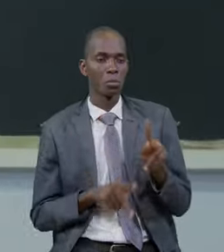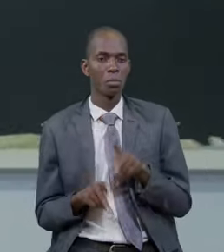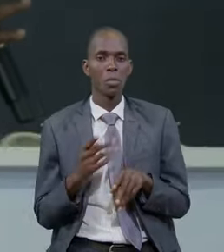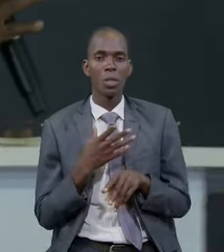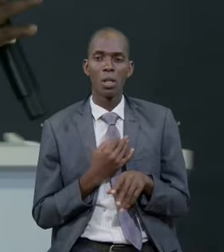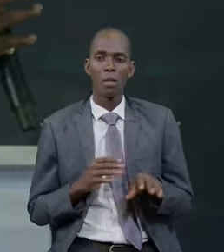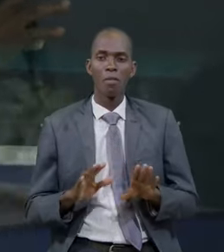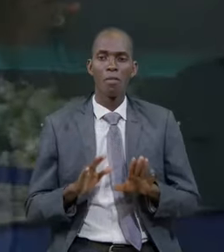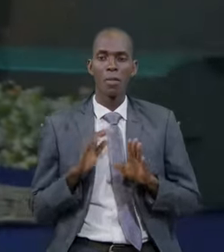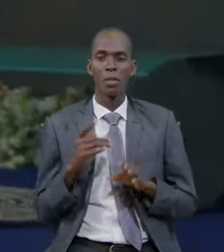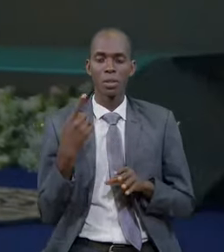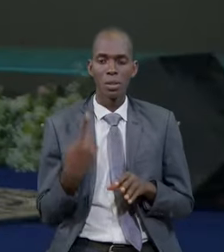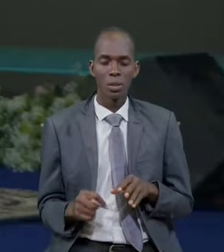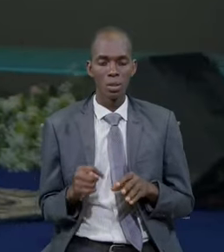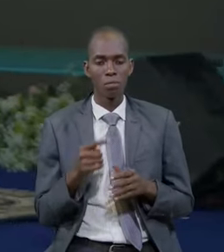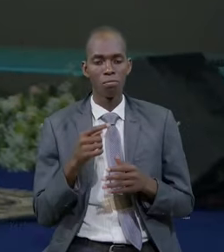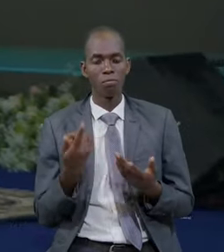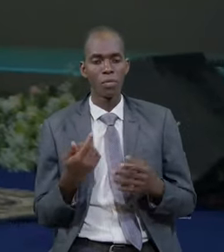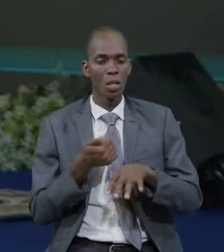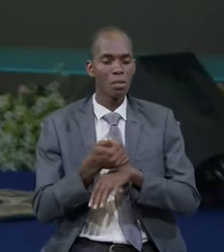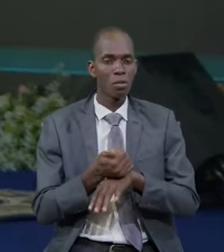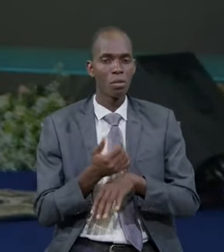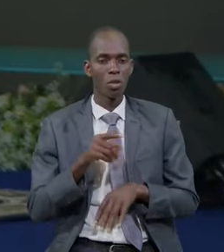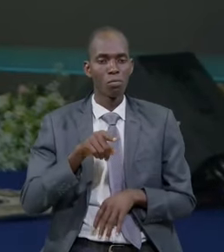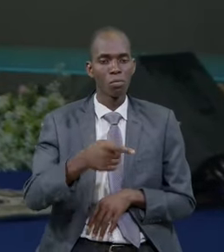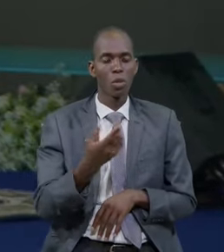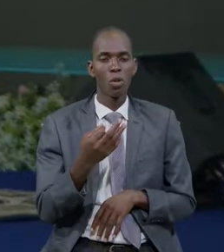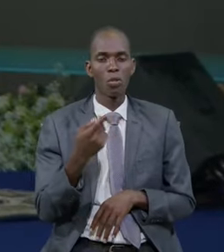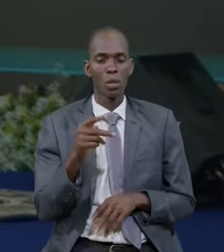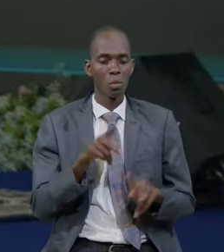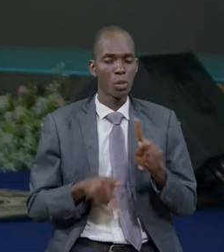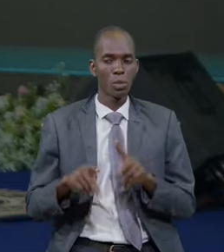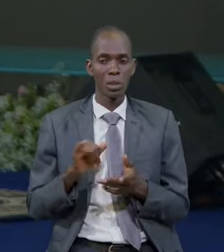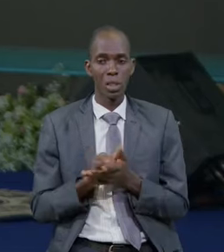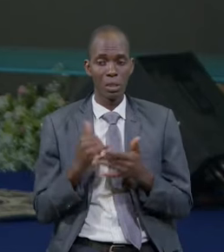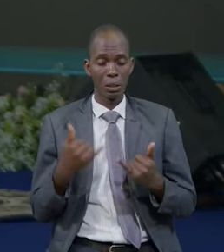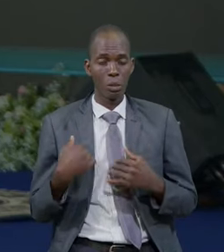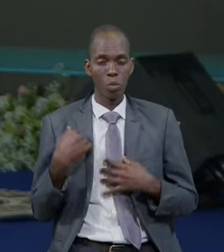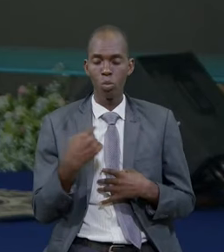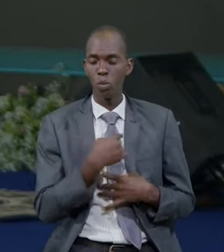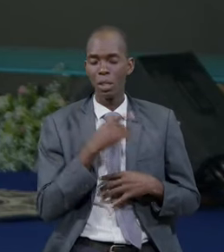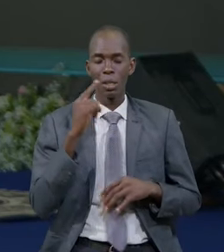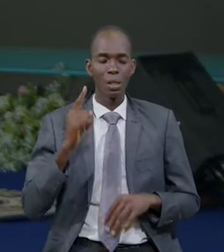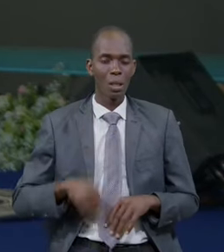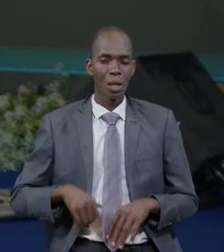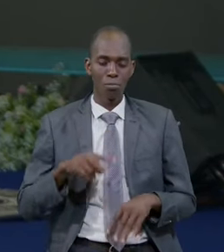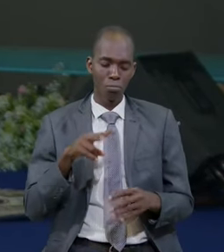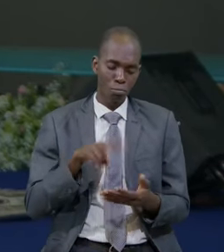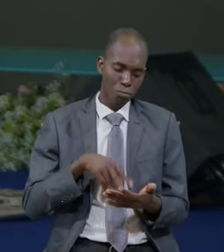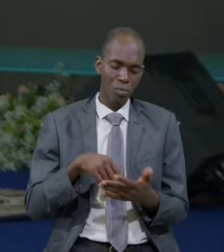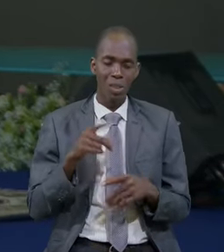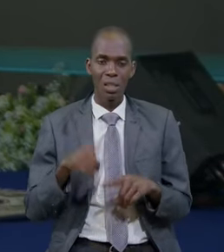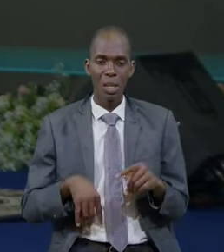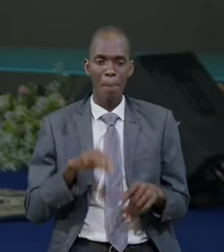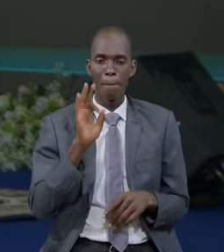des gens. Et maintenant, nous ne pouvons pas lire la parole de Dieu, nous ne pouvons pas prêcher la parole de Dieu. Ça, ce n'est pas l'onction. Ça, ce n'est